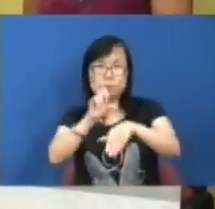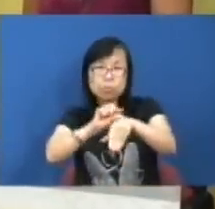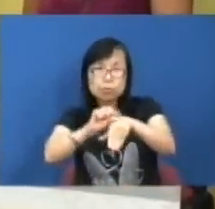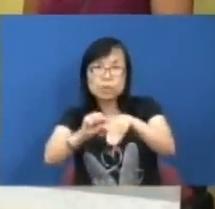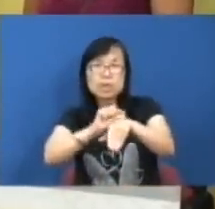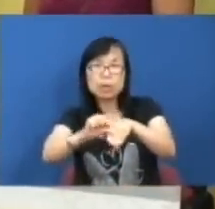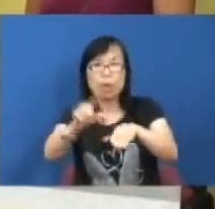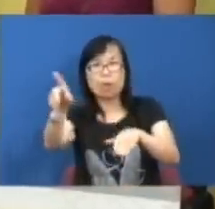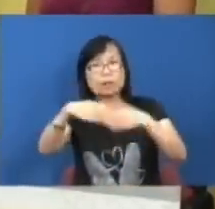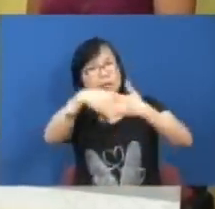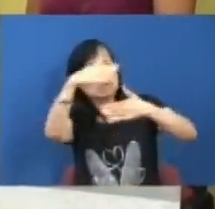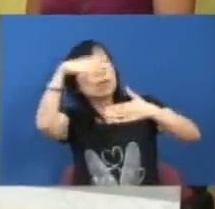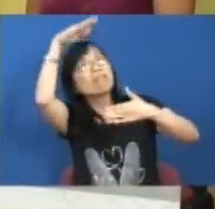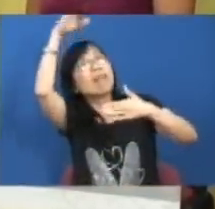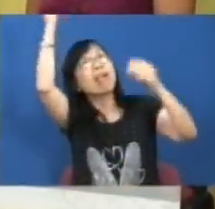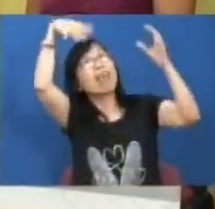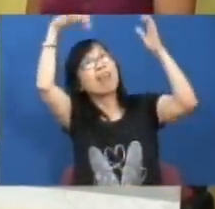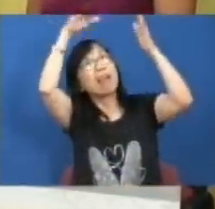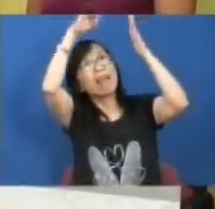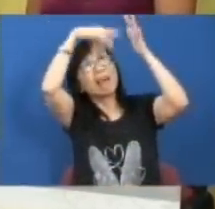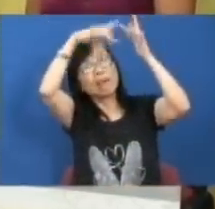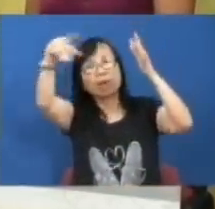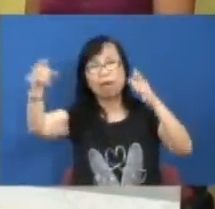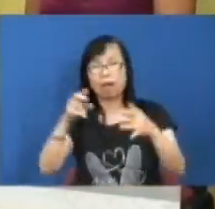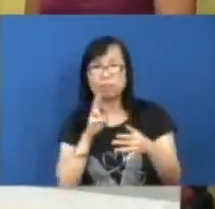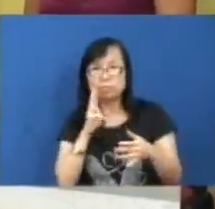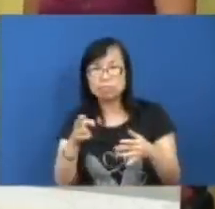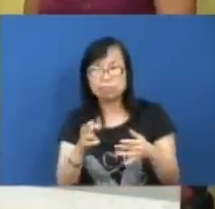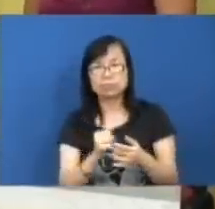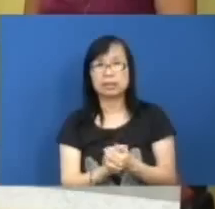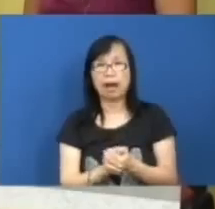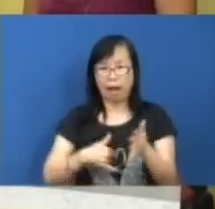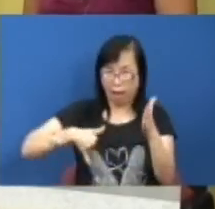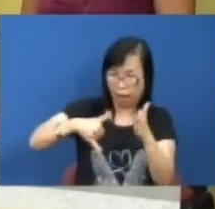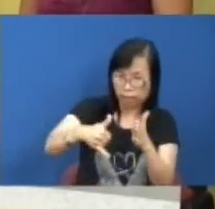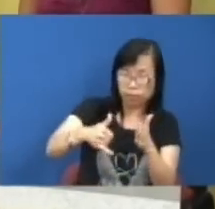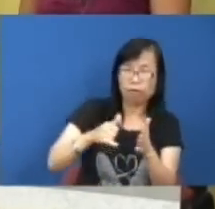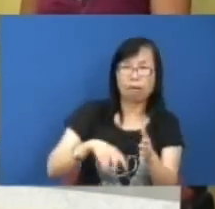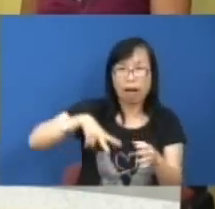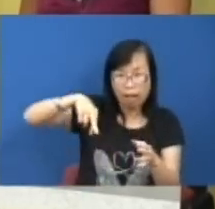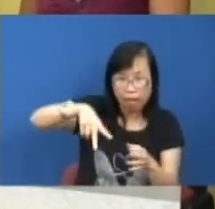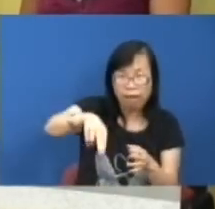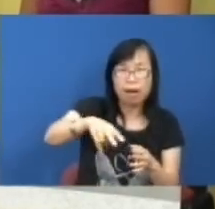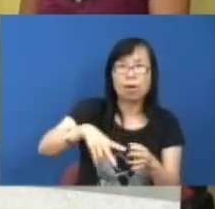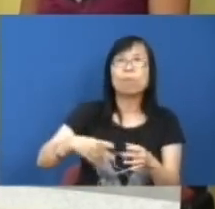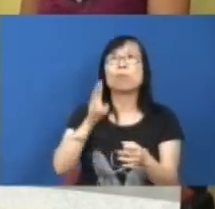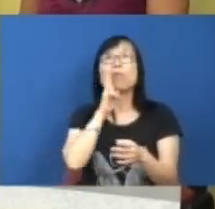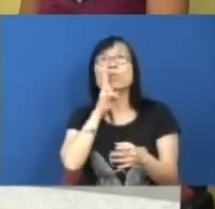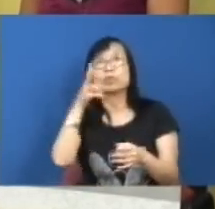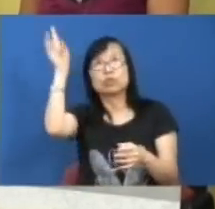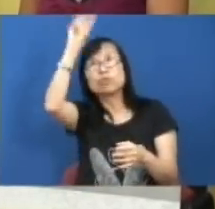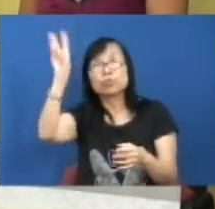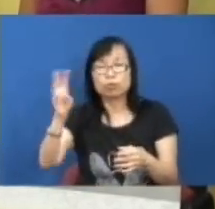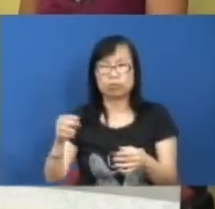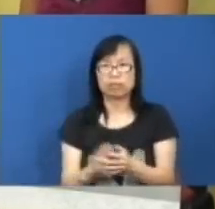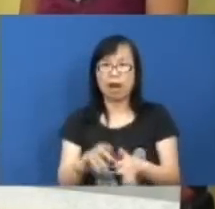底是有濕氣或者漏水出來，就會令到我們很多時走過的大廈，哇，怎麼有個水袋，沒錯，就因為那個